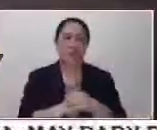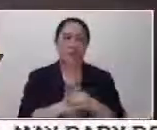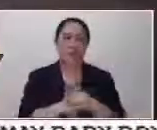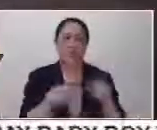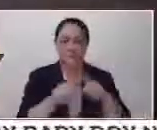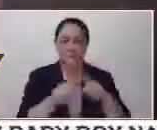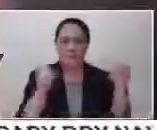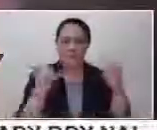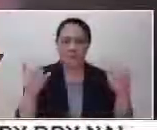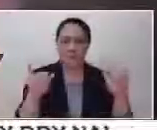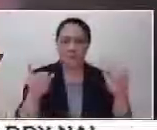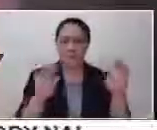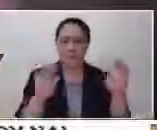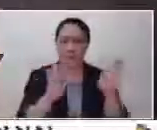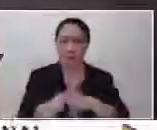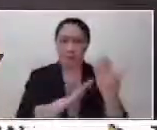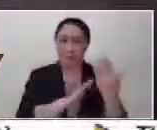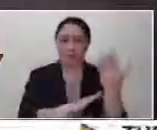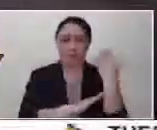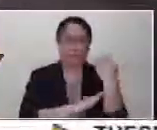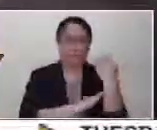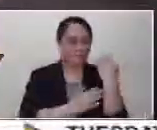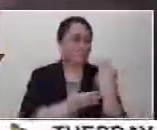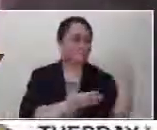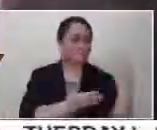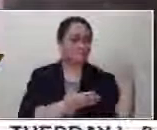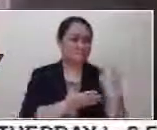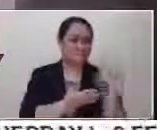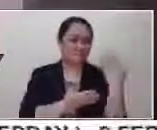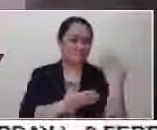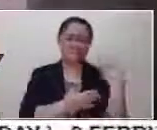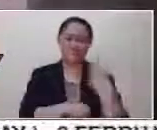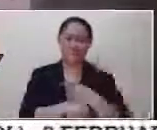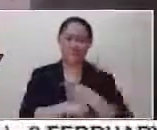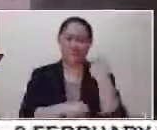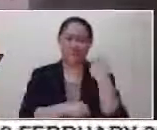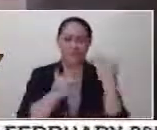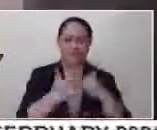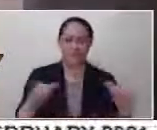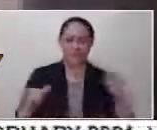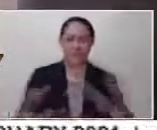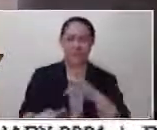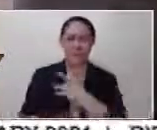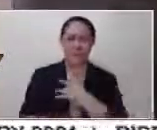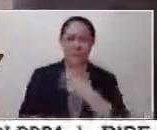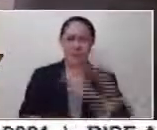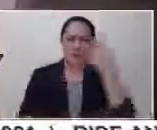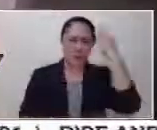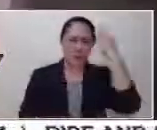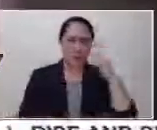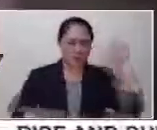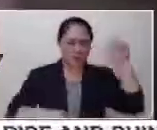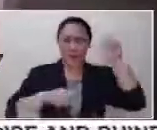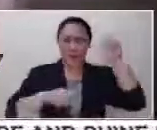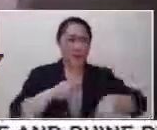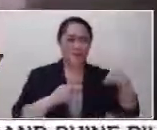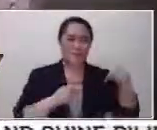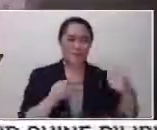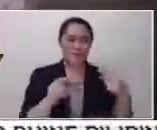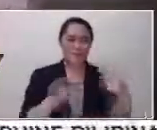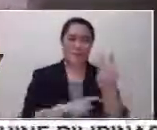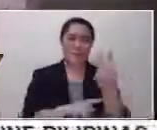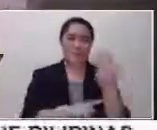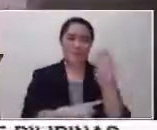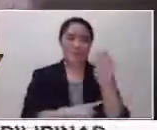saka minsan nagpapatawid ng dagat. Tapos magkano na po yung kuha nyo doon? Sa tawid dagat? Okay.